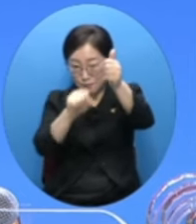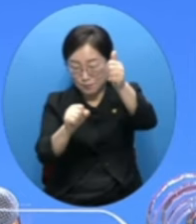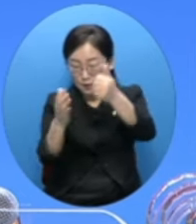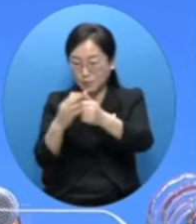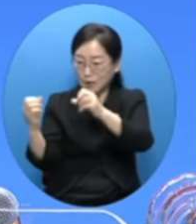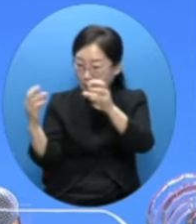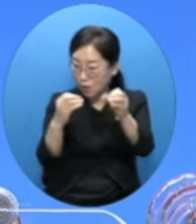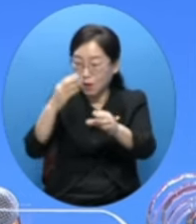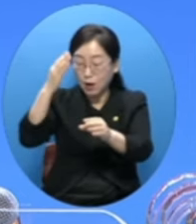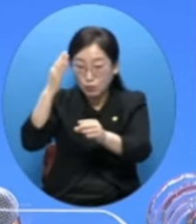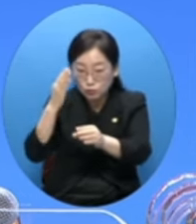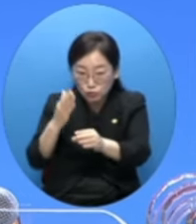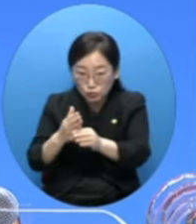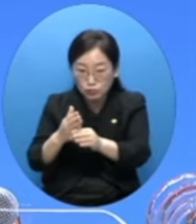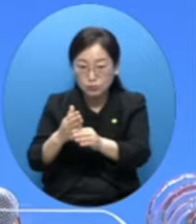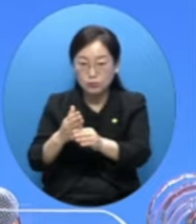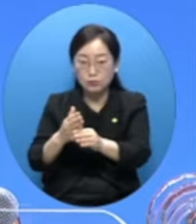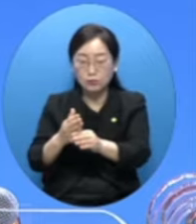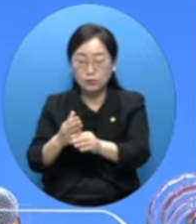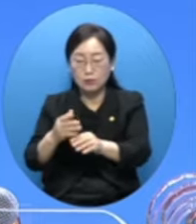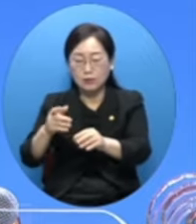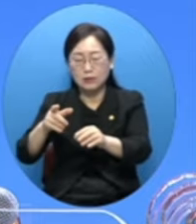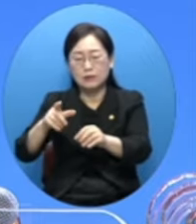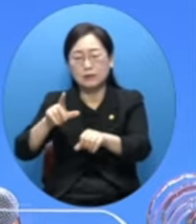지체되어서 그 아이가